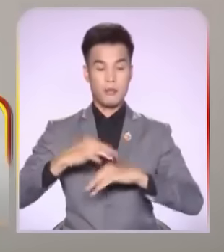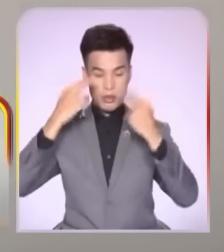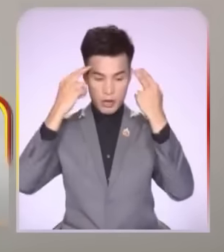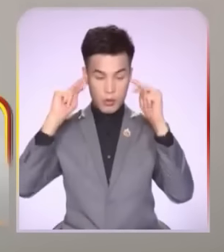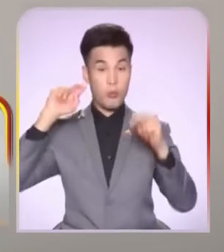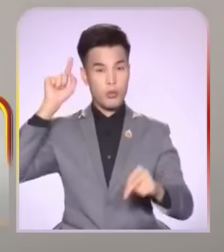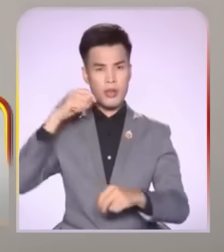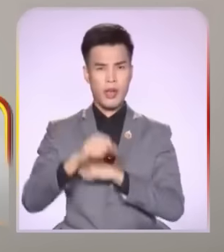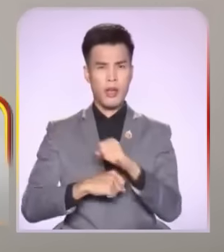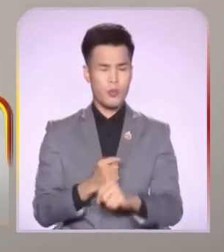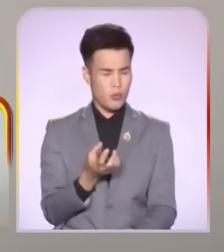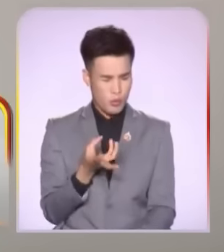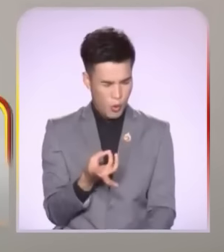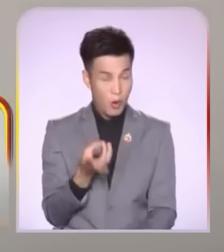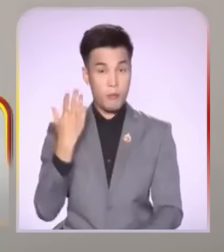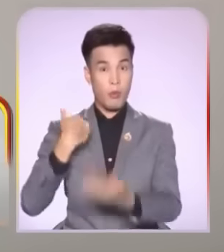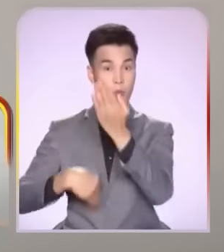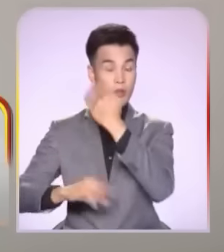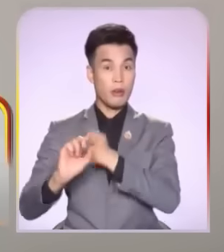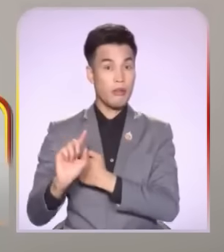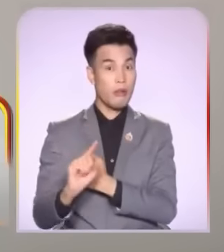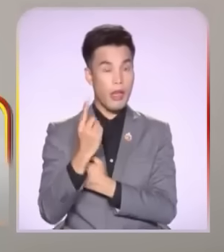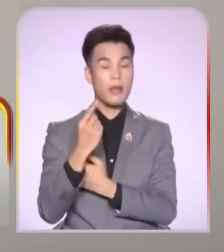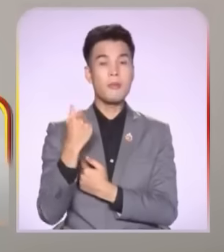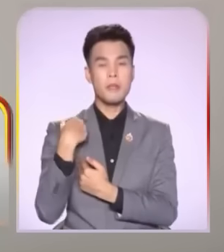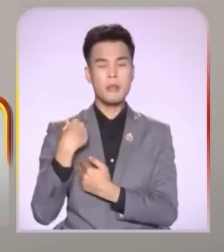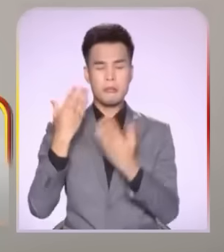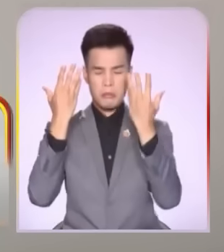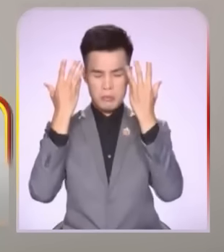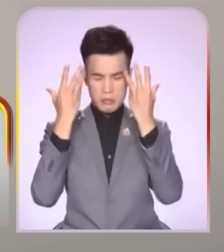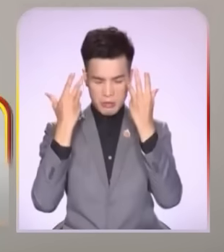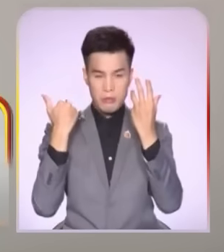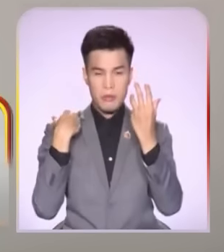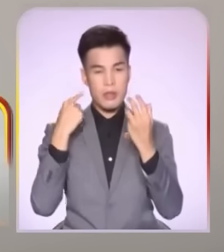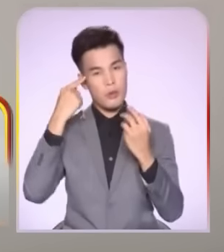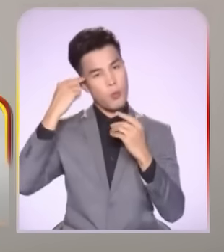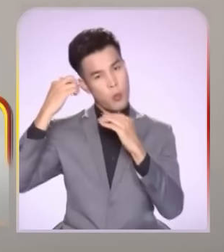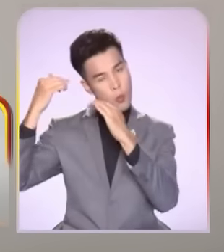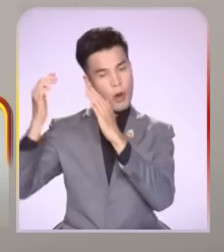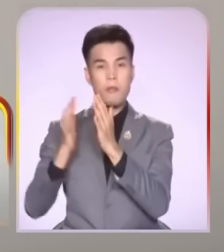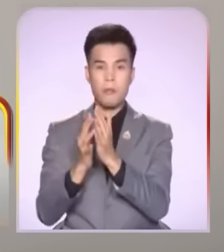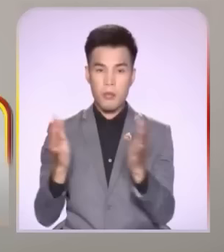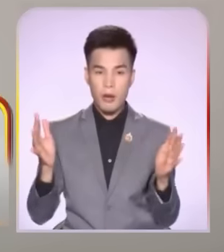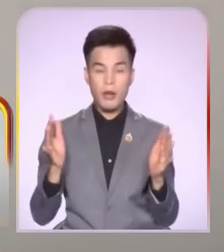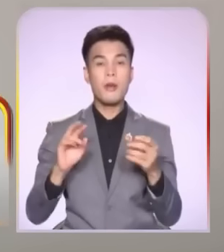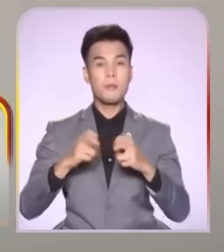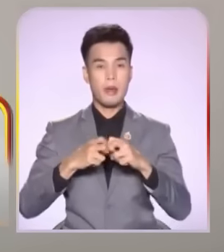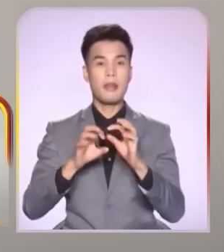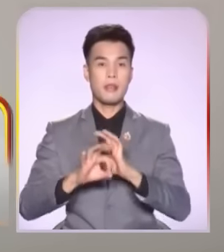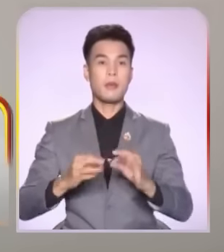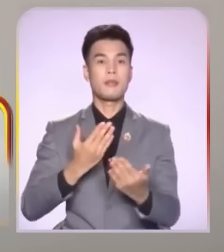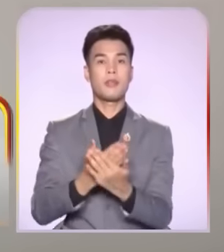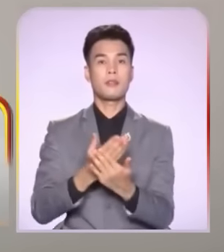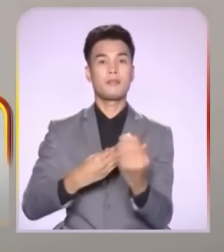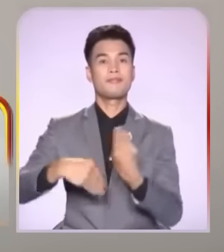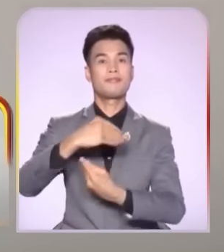รีหญิงที่อายุน้อยที่สุดในประวัติศาสตร์นั้นย่อมต้องมีความกดดันและการคาดหวังเป็นอย่างมากโดยเฉพาะปัญหาเศรษฐกิจในช่ว